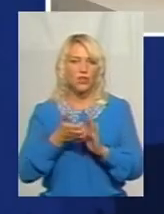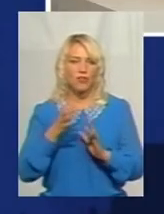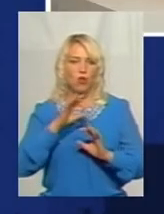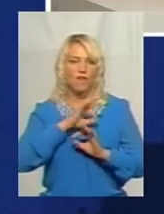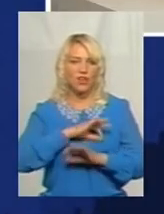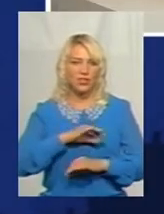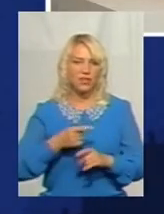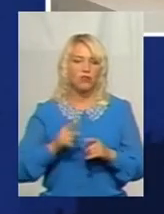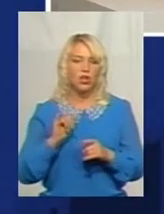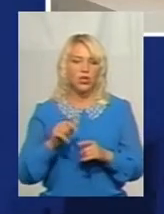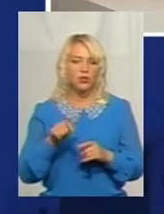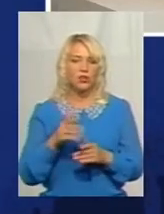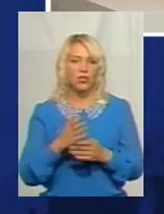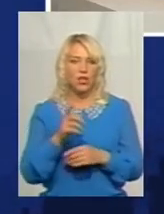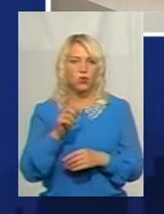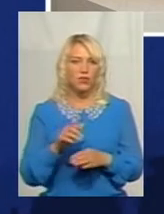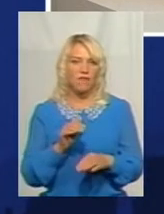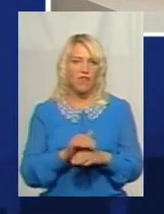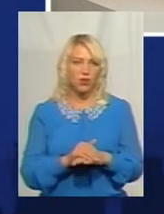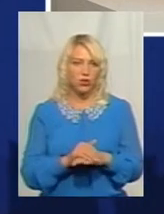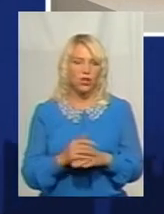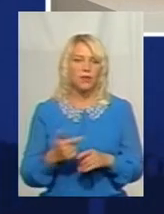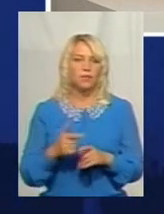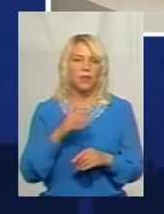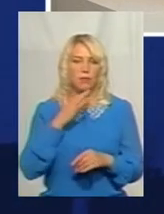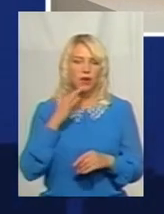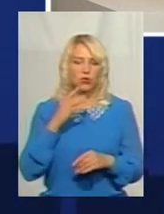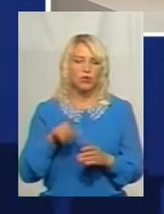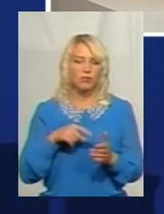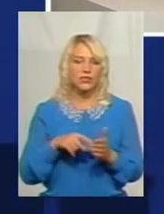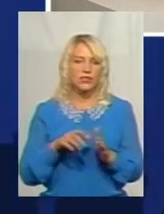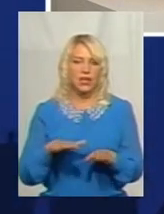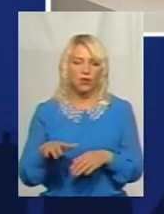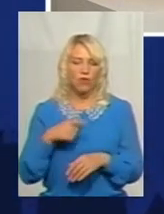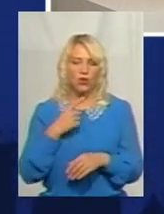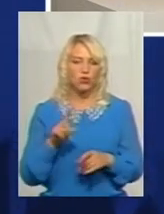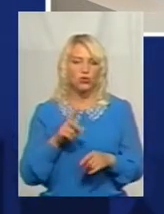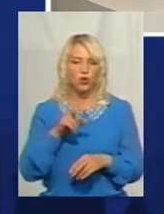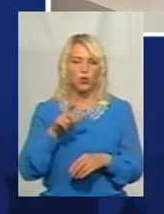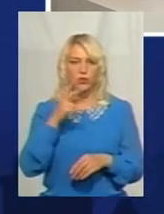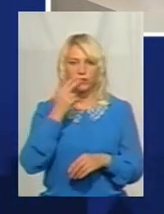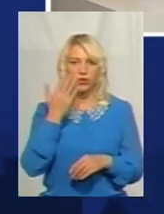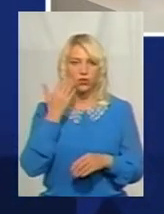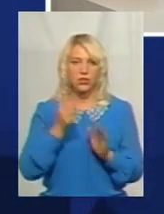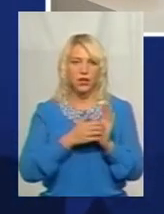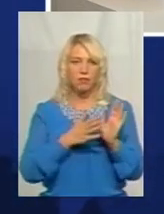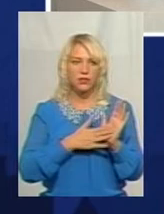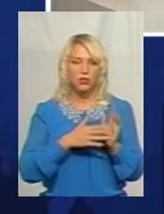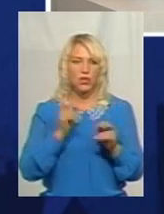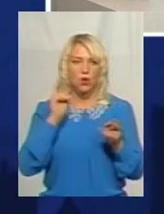тут спрацьовує такий людський фактор. Я в багатьох вже місцях говорю, що люди звикли до того, що коли записуються